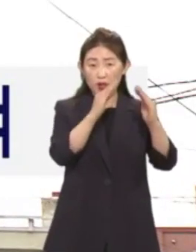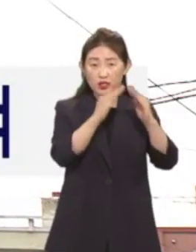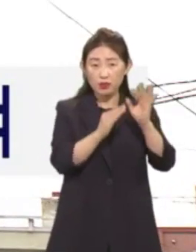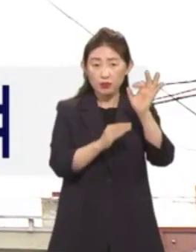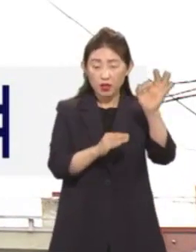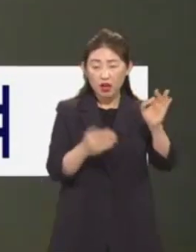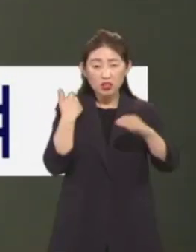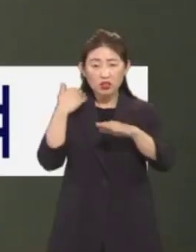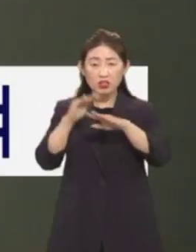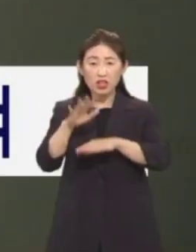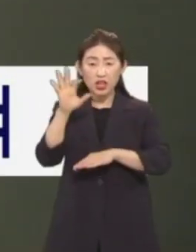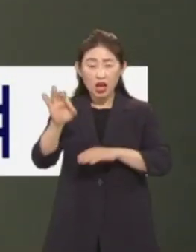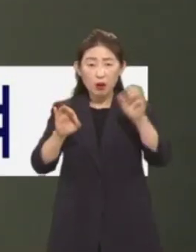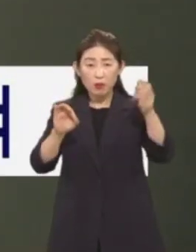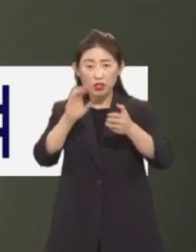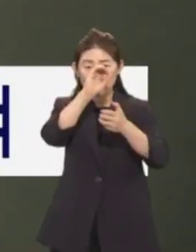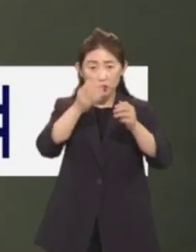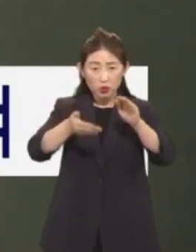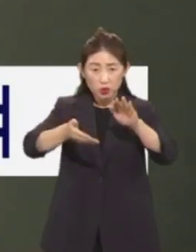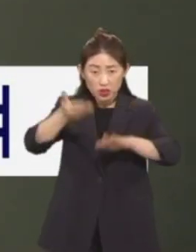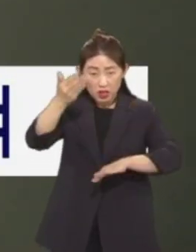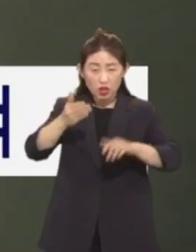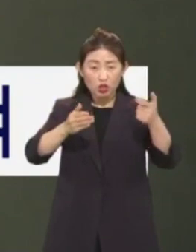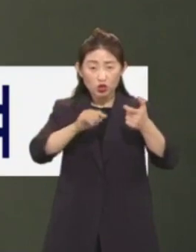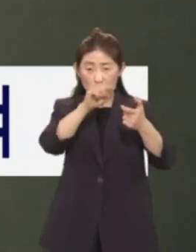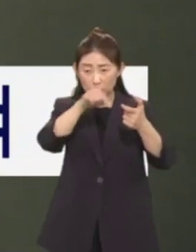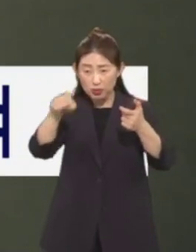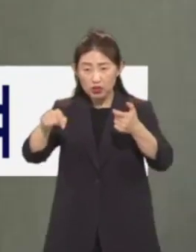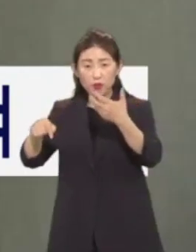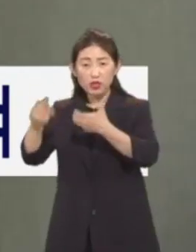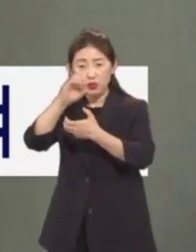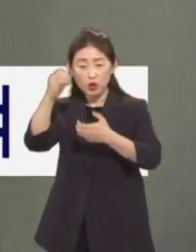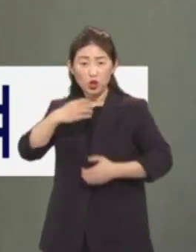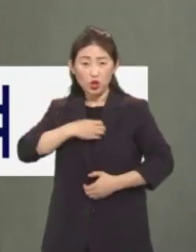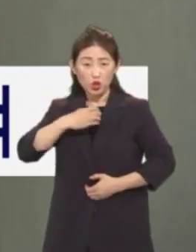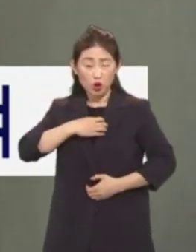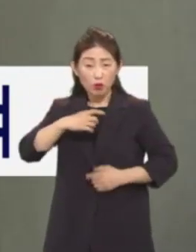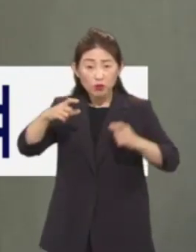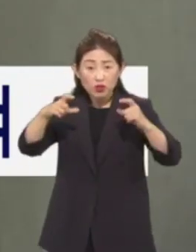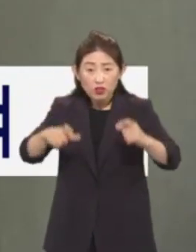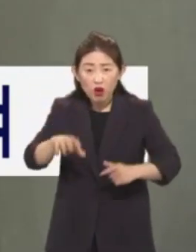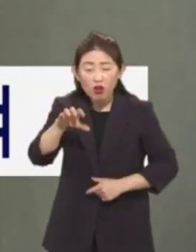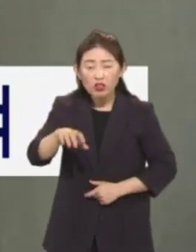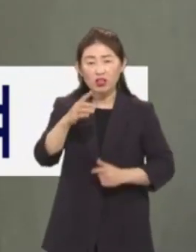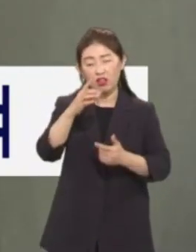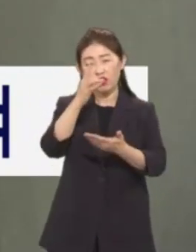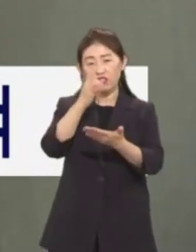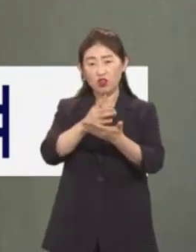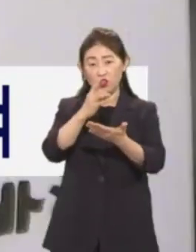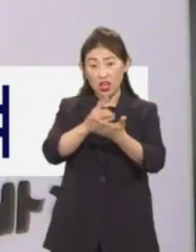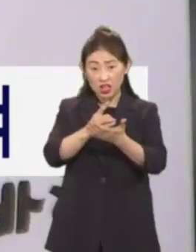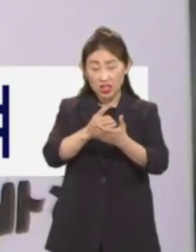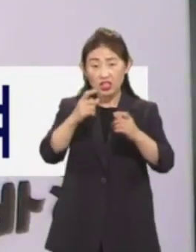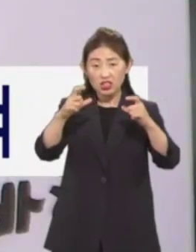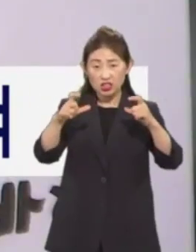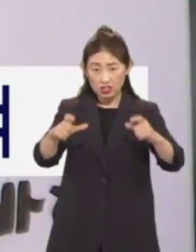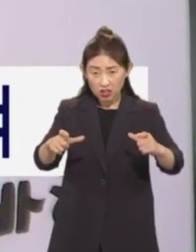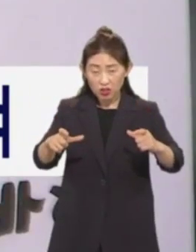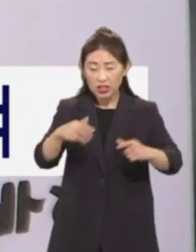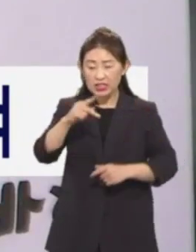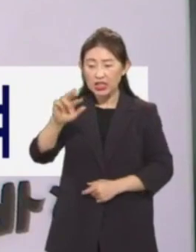전세가율이 80%를 넘거나 60에서 80%인 위험군이 몰려있는 지역으로는 읍면동 지역에서 충남